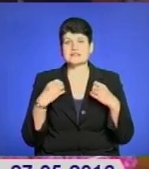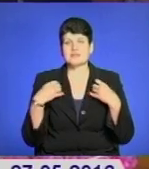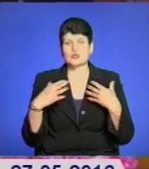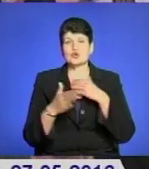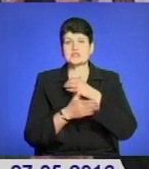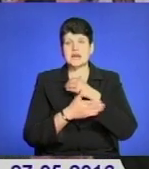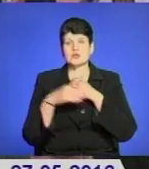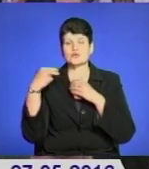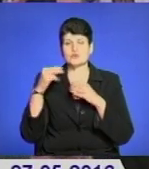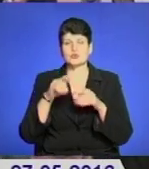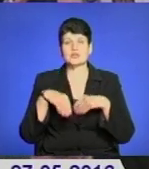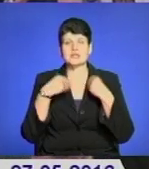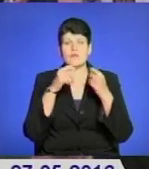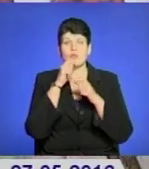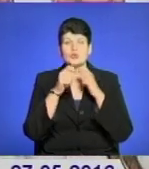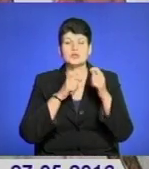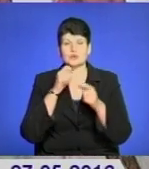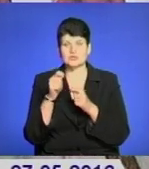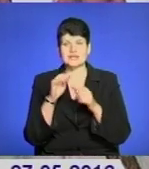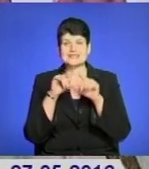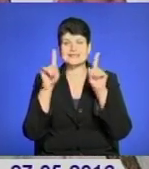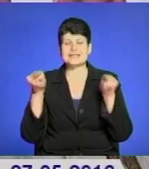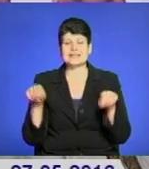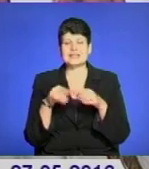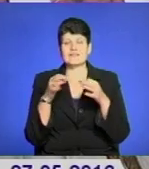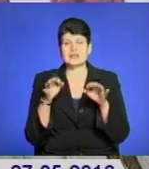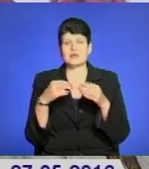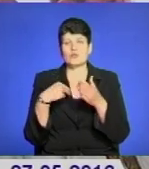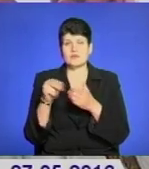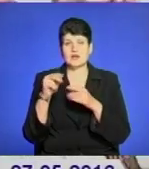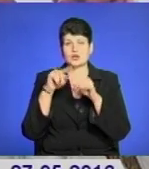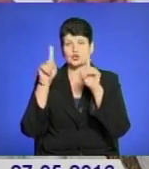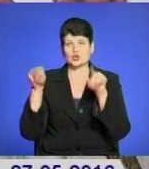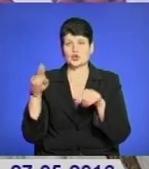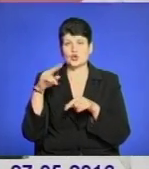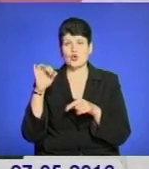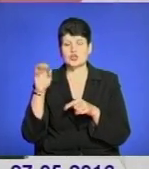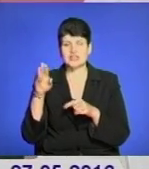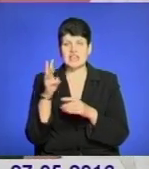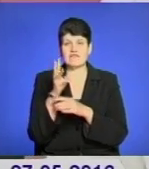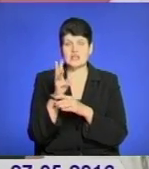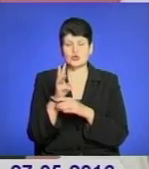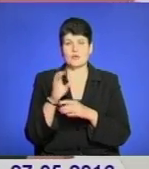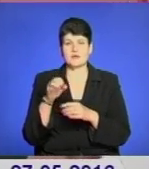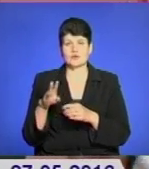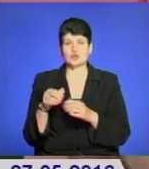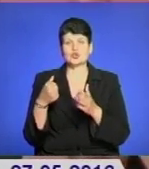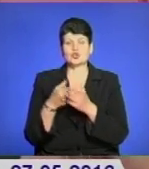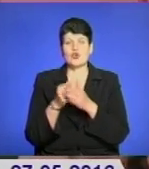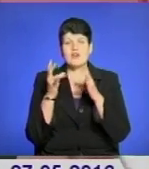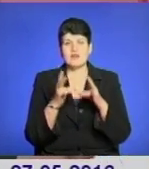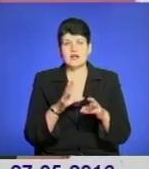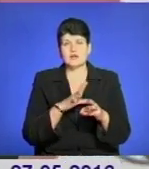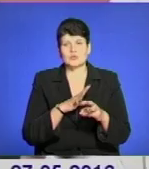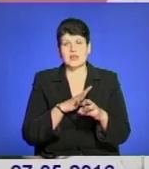останнього дзвоника та вручив подарунки – сертифікат на придбання дошки та відеомагнітофон. До аварії і підлога була неважна, і